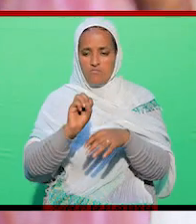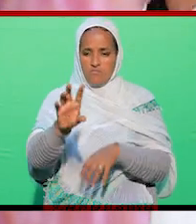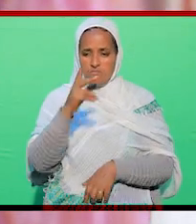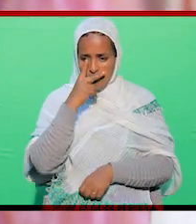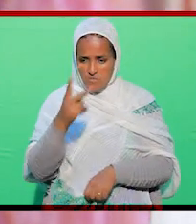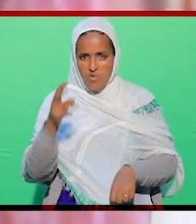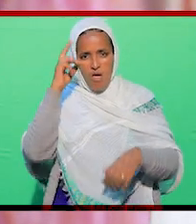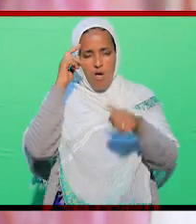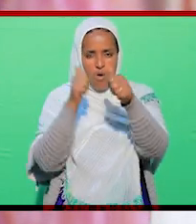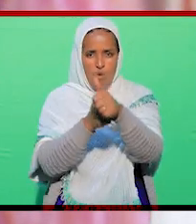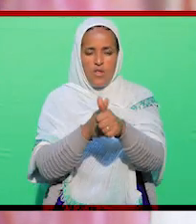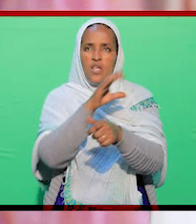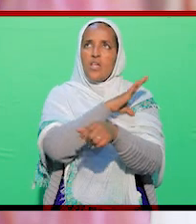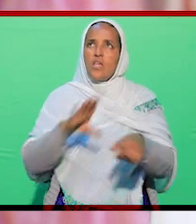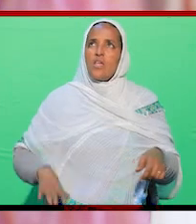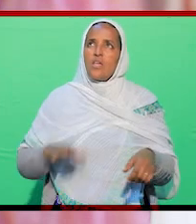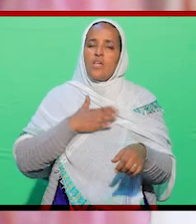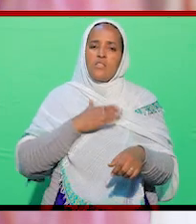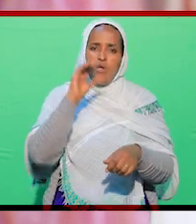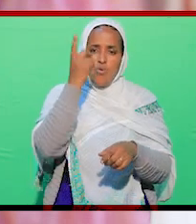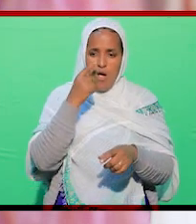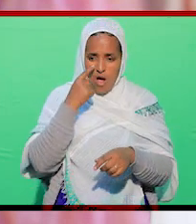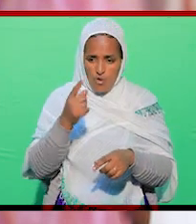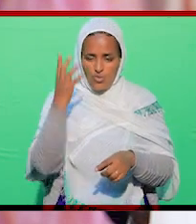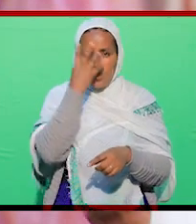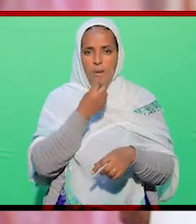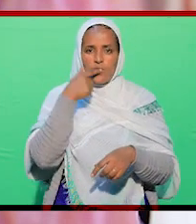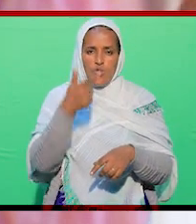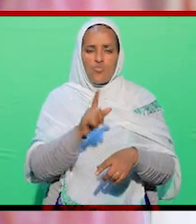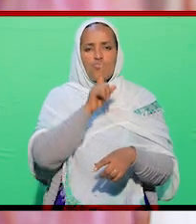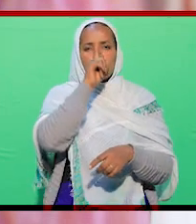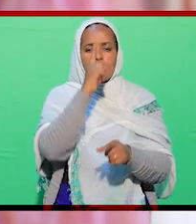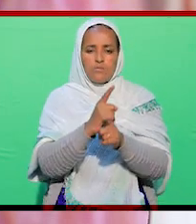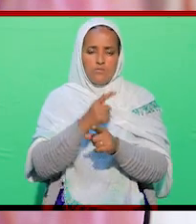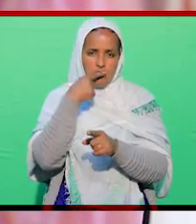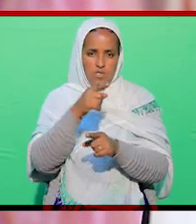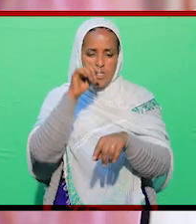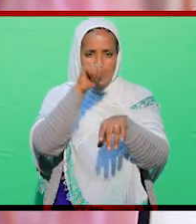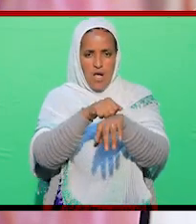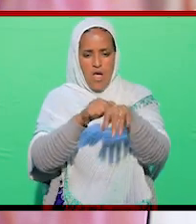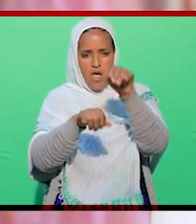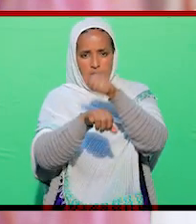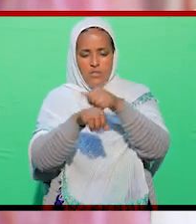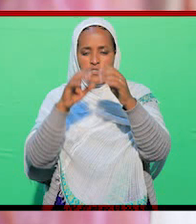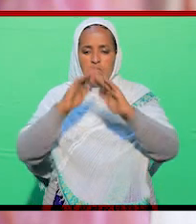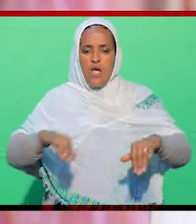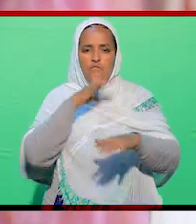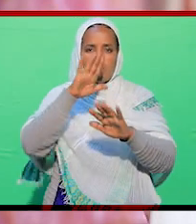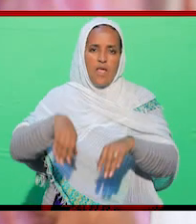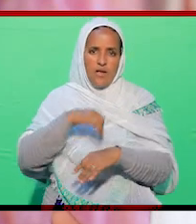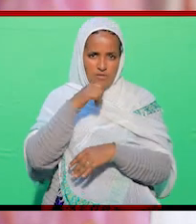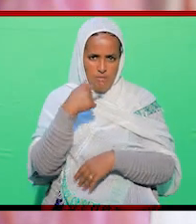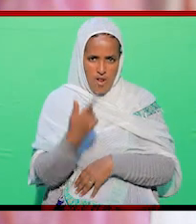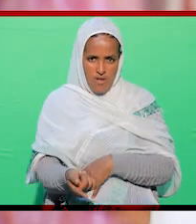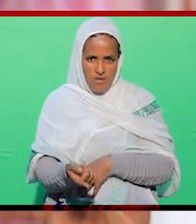የጠዋት ፀሐይ አርፎበት ሲያንጸባርቅ አይተው ሐዋርያት ጌታ ሆይ ይኸው ሲያምር፣ እውነት እላቸዋለሁ